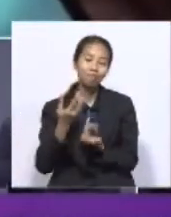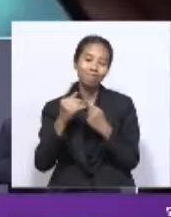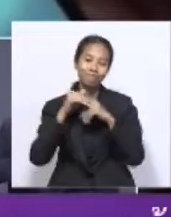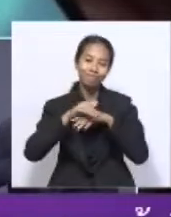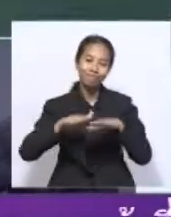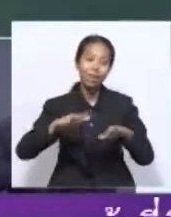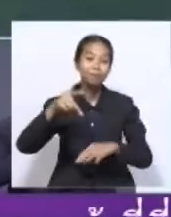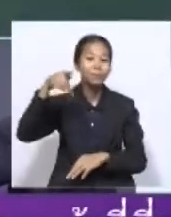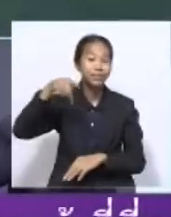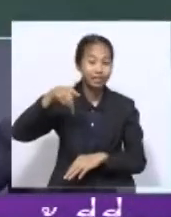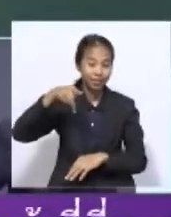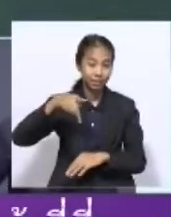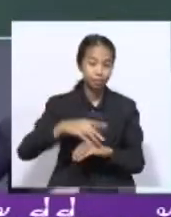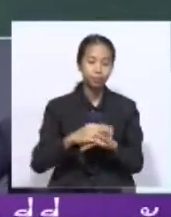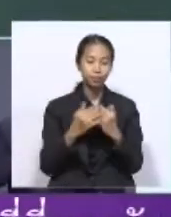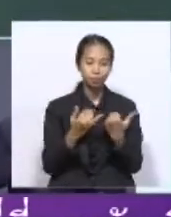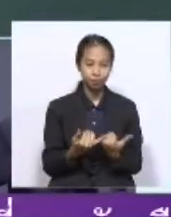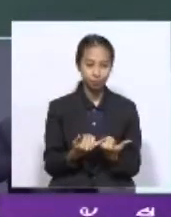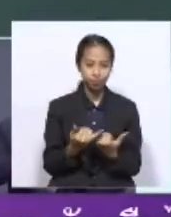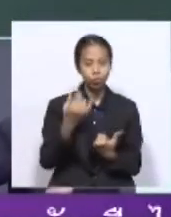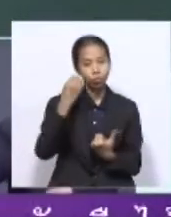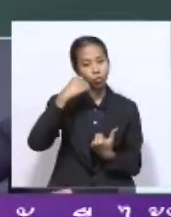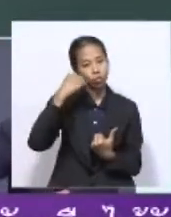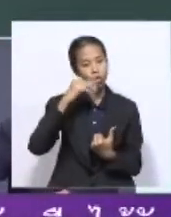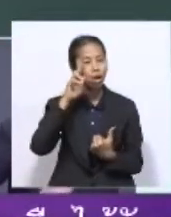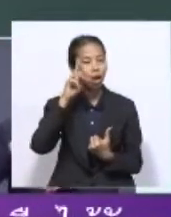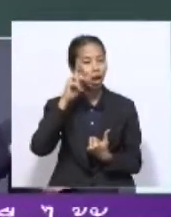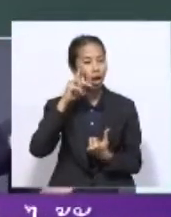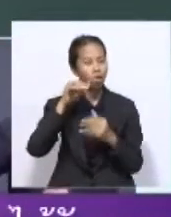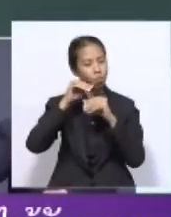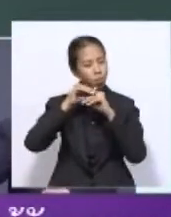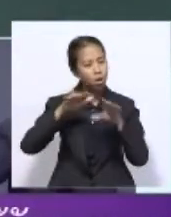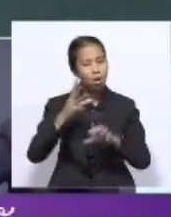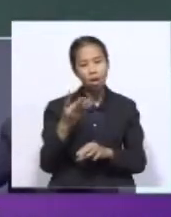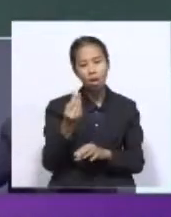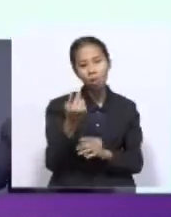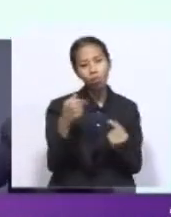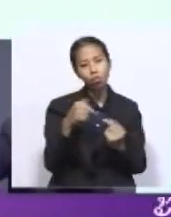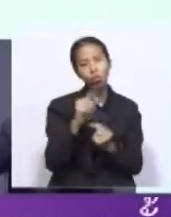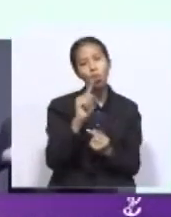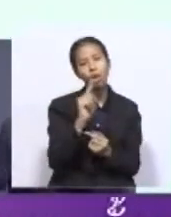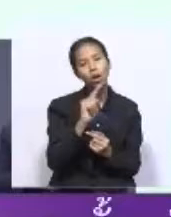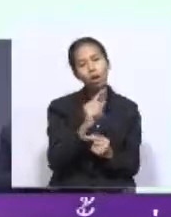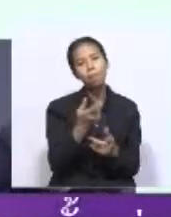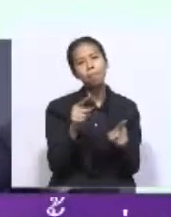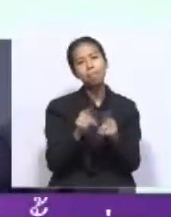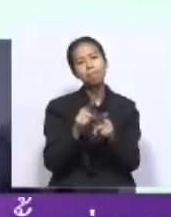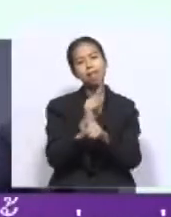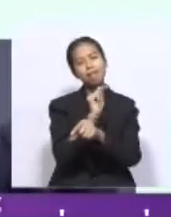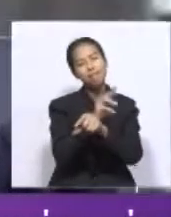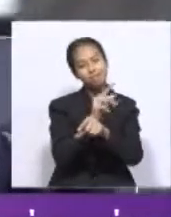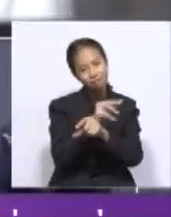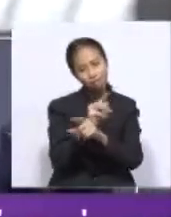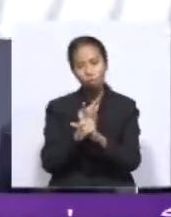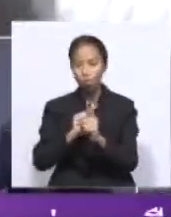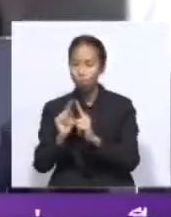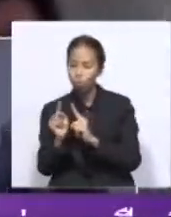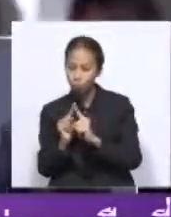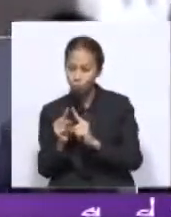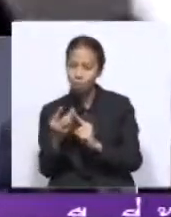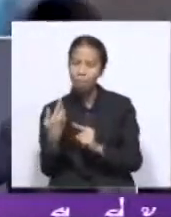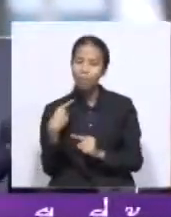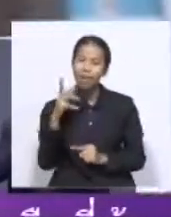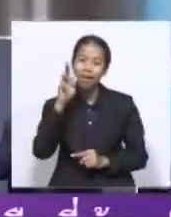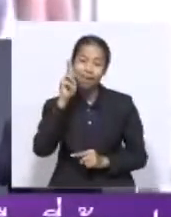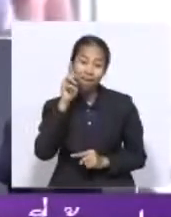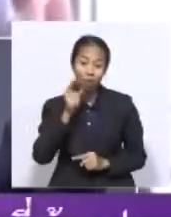มการเฉพาะกิจแห่งประเทศไทยนะคะทุกวันนี้ท่านบอกว่ามีเรื่องราวข่าวสารมากมายนะมาจากโซเชียลจากการพูดคุยท่านบอกว่ามันก็มีทั้งจ